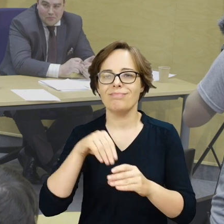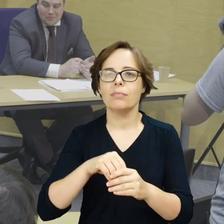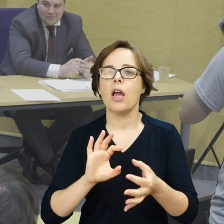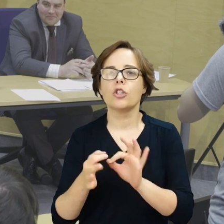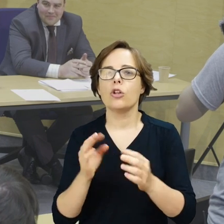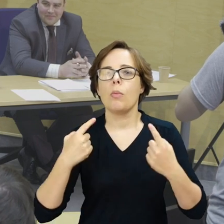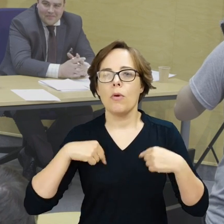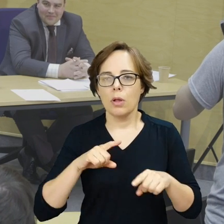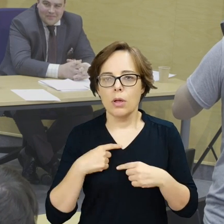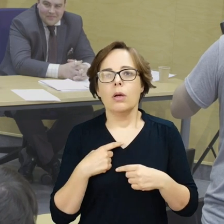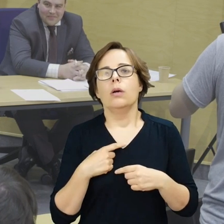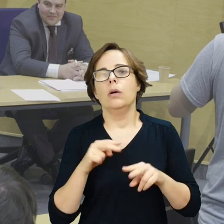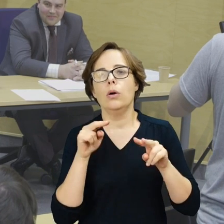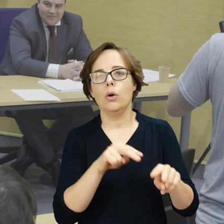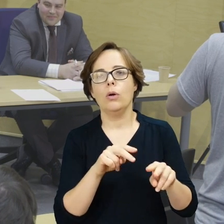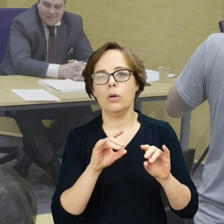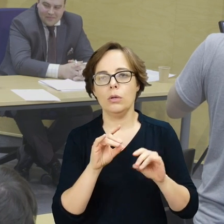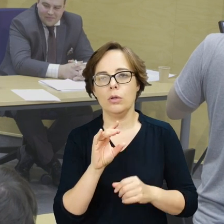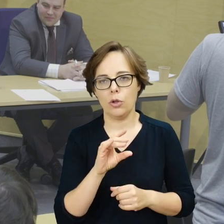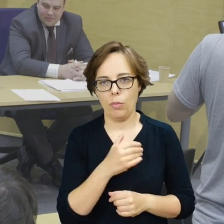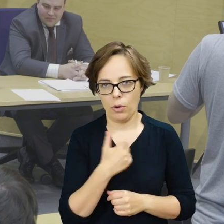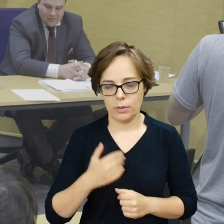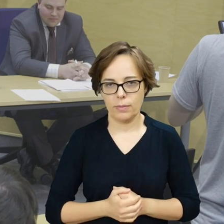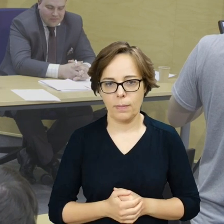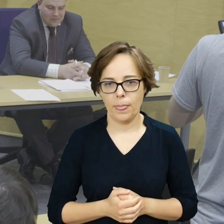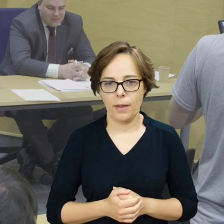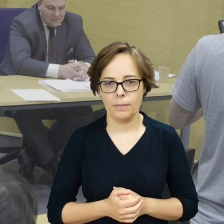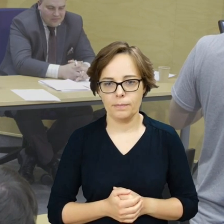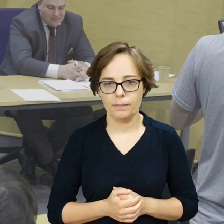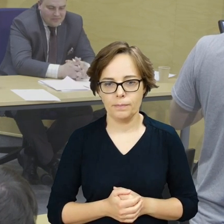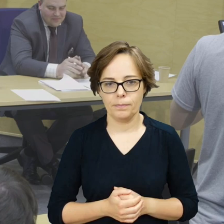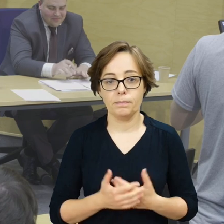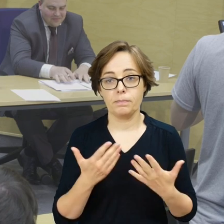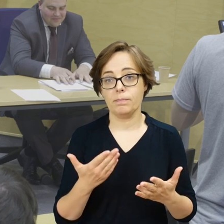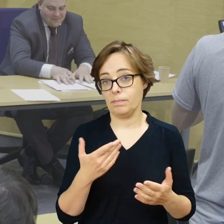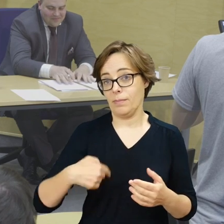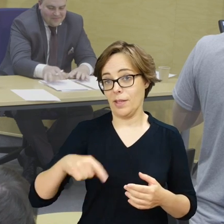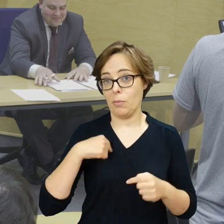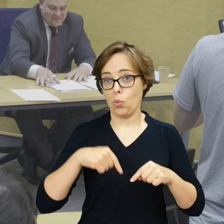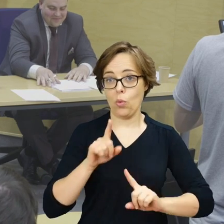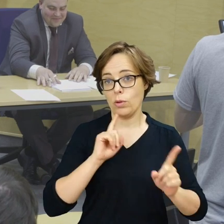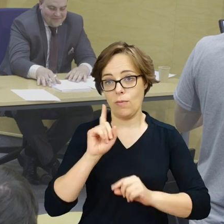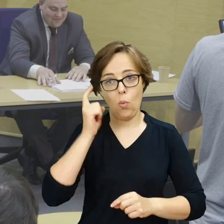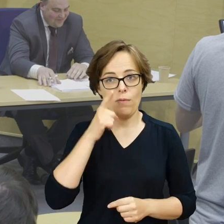aby nie tworzyć tego obrzydliwego wrażenia, że mówią sami mężczyźni. Chociaż